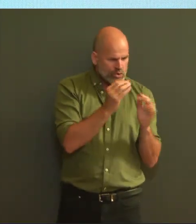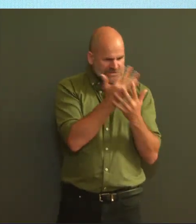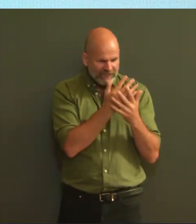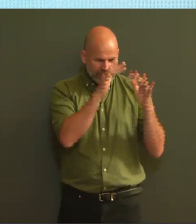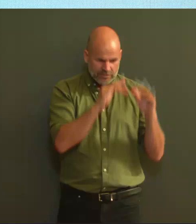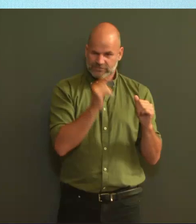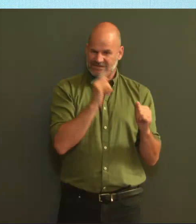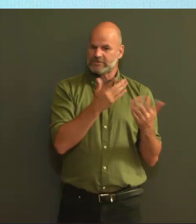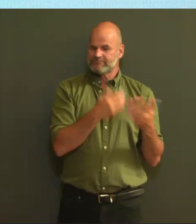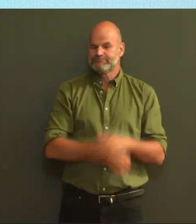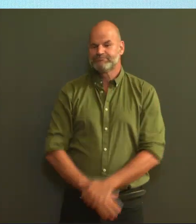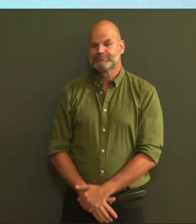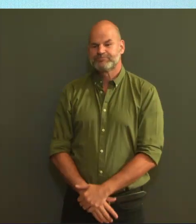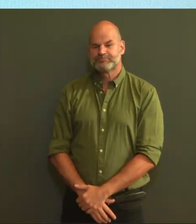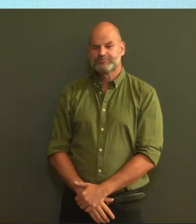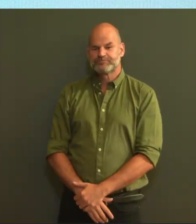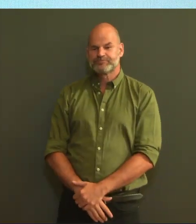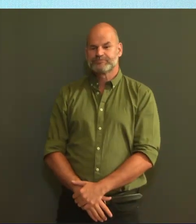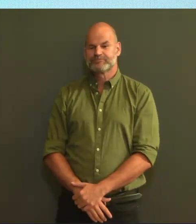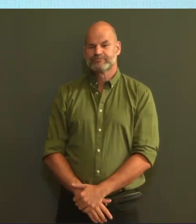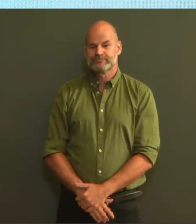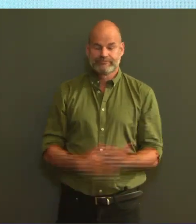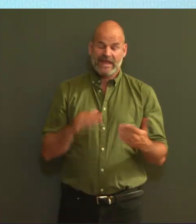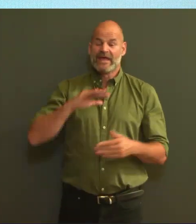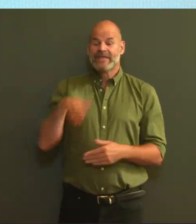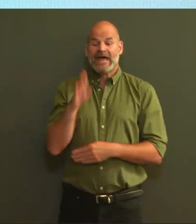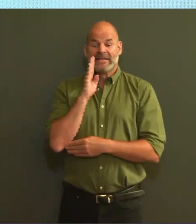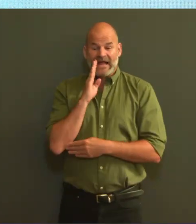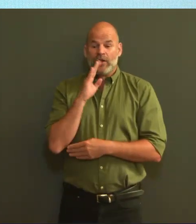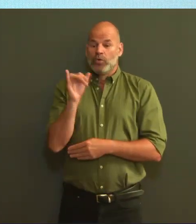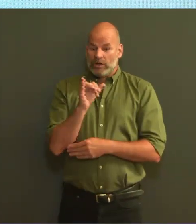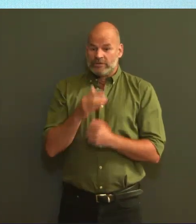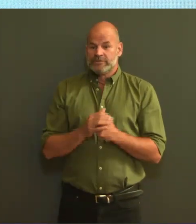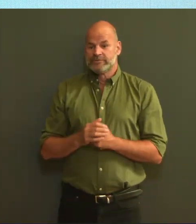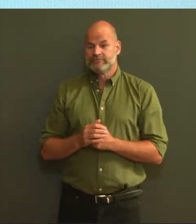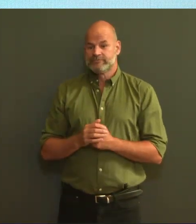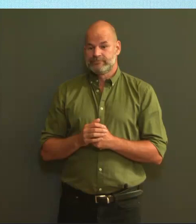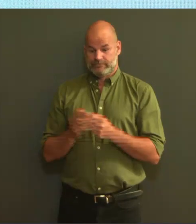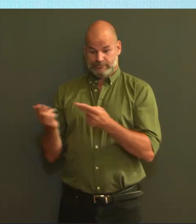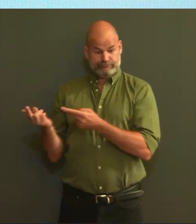dat deze waarde, gebaseerd op ziekenhuisopnames, wel beïnvloed wordt door de